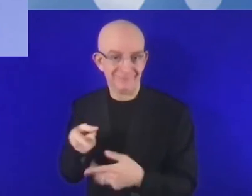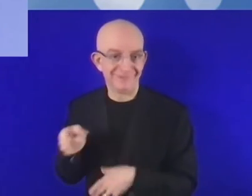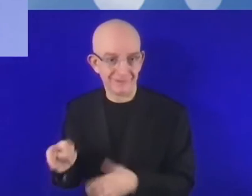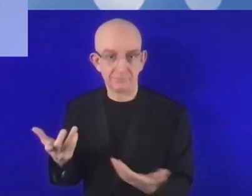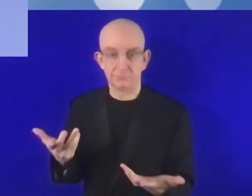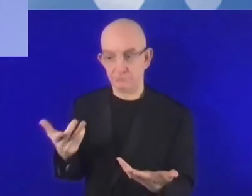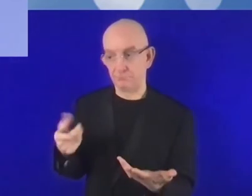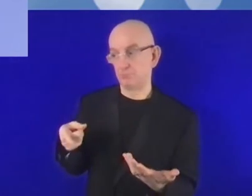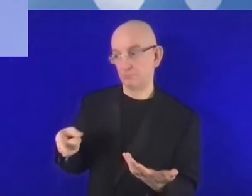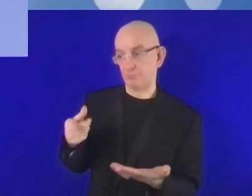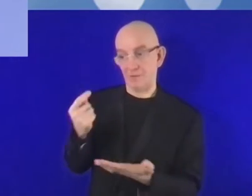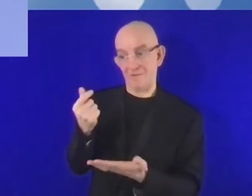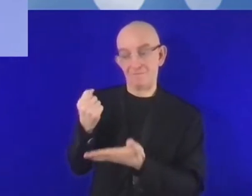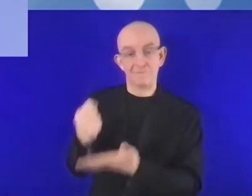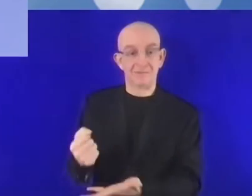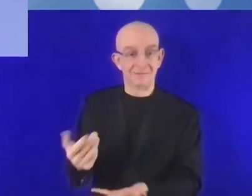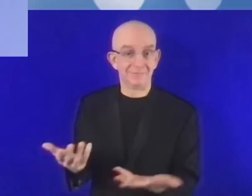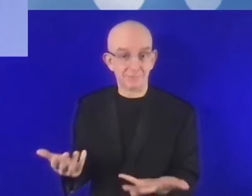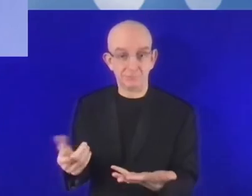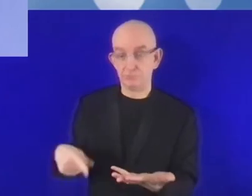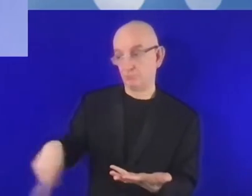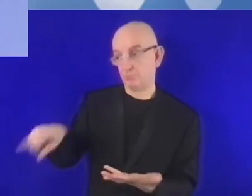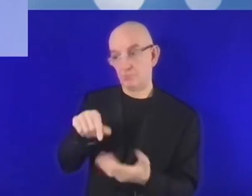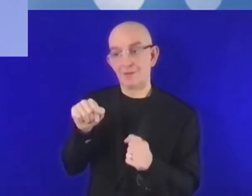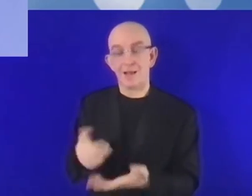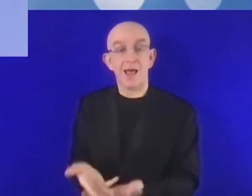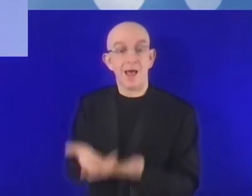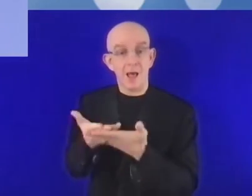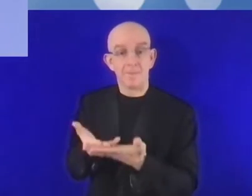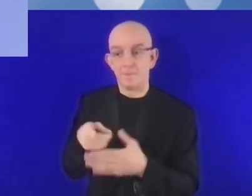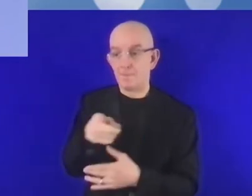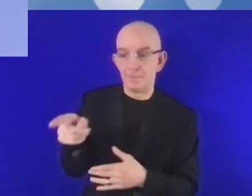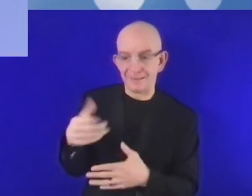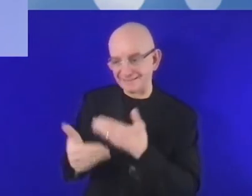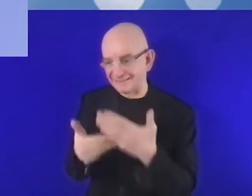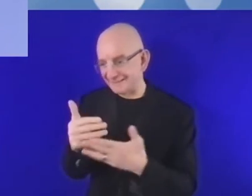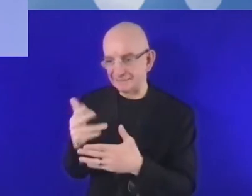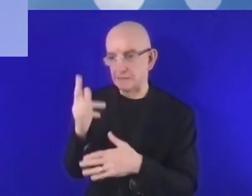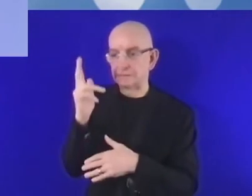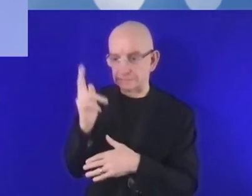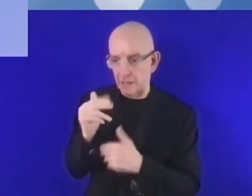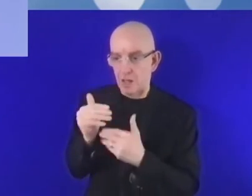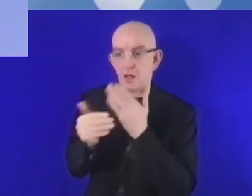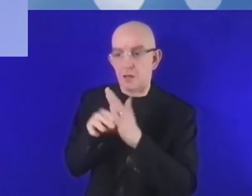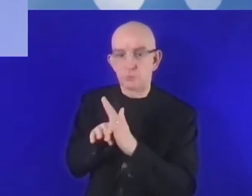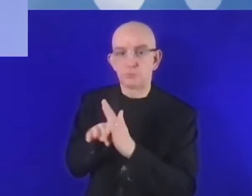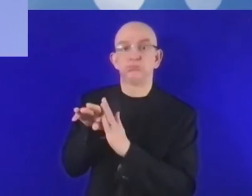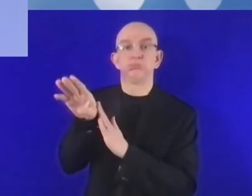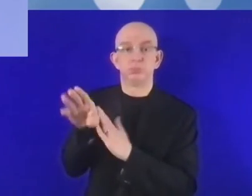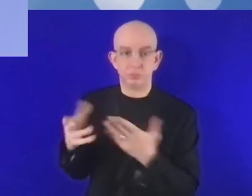они пригодились бы нашим стартапам, поскольку у них иногда появляется проблема с финансированием. Они не